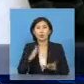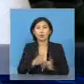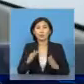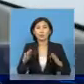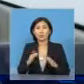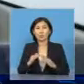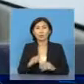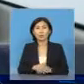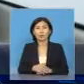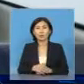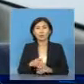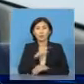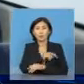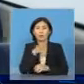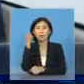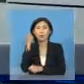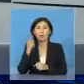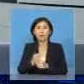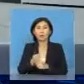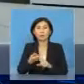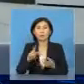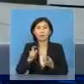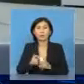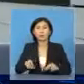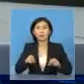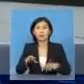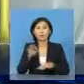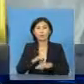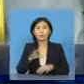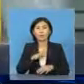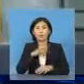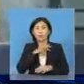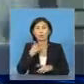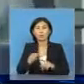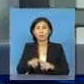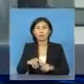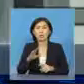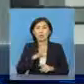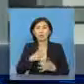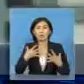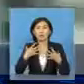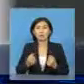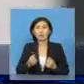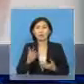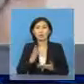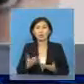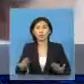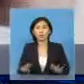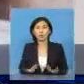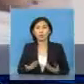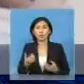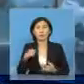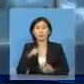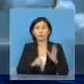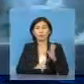находитесь дома. Медицинские работники стоят на передовой борьбе с опасной инфекцией. Во многом от их усилий зависит здоровье, а порой и жизнь людей. С